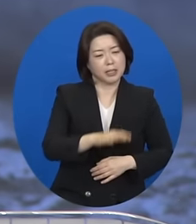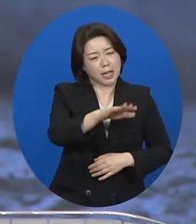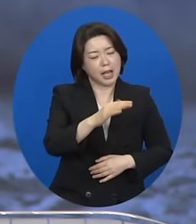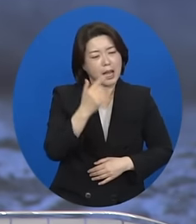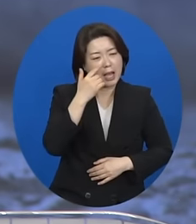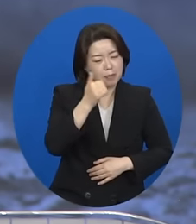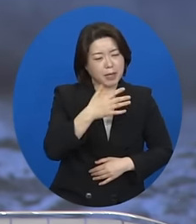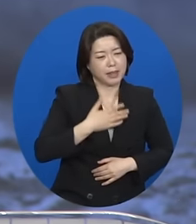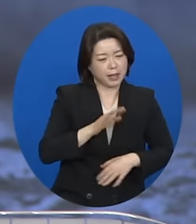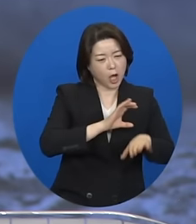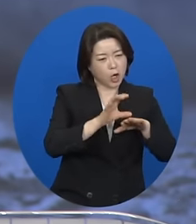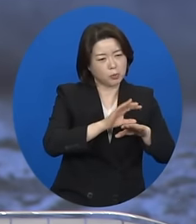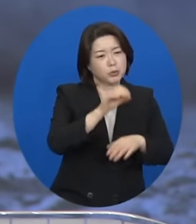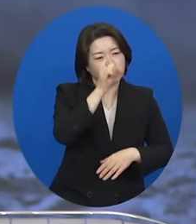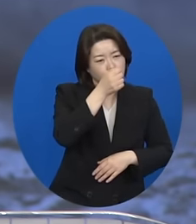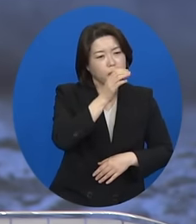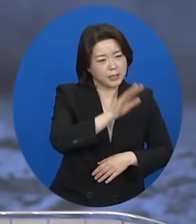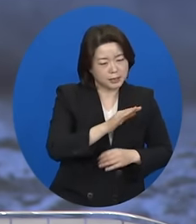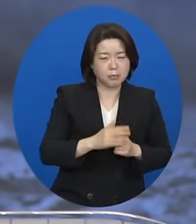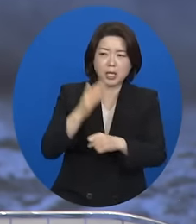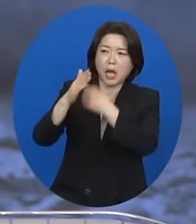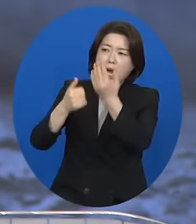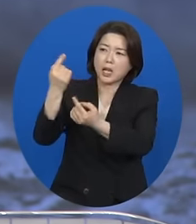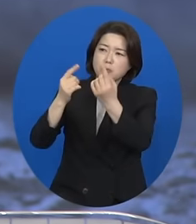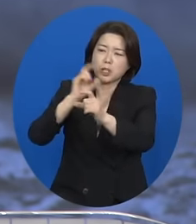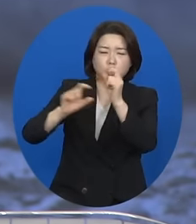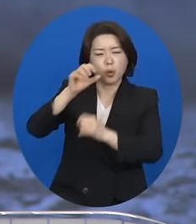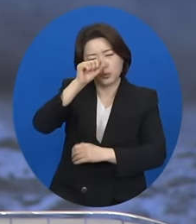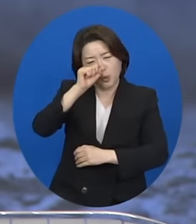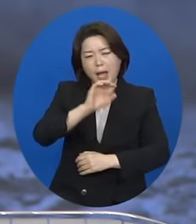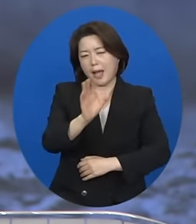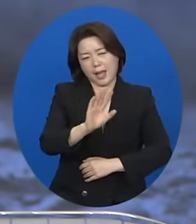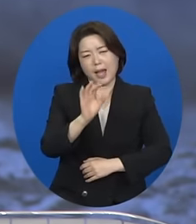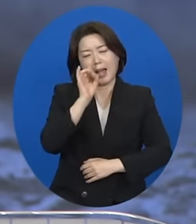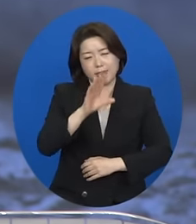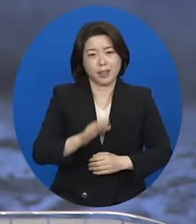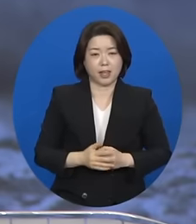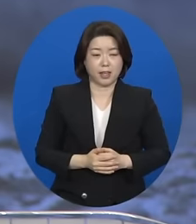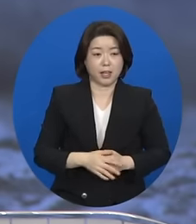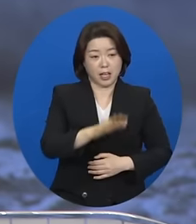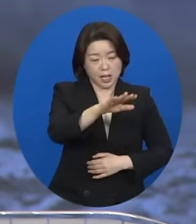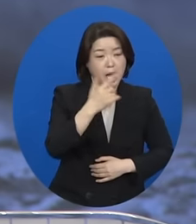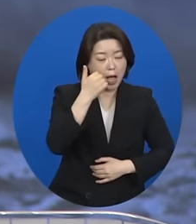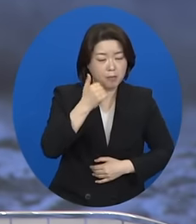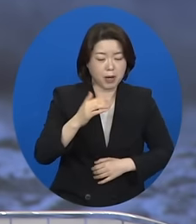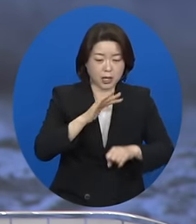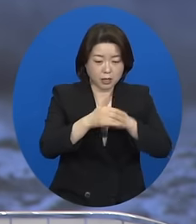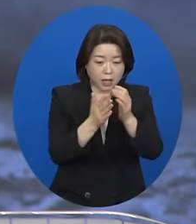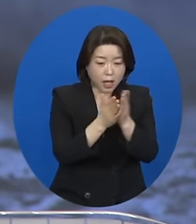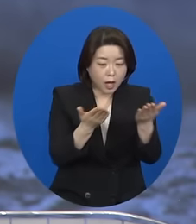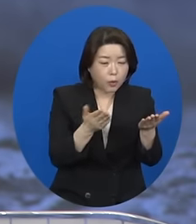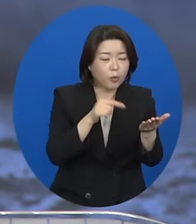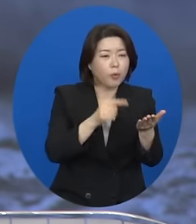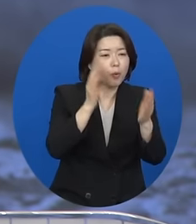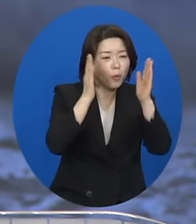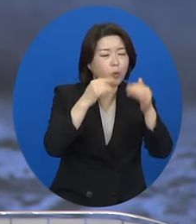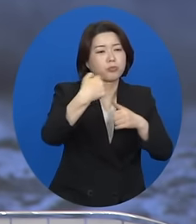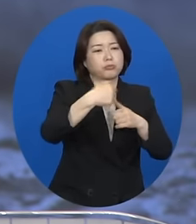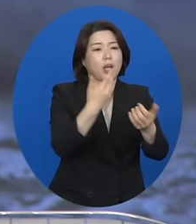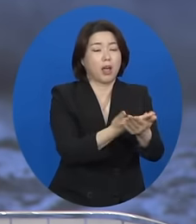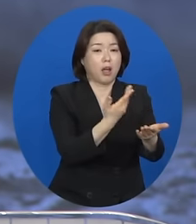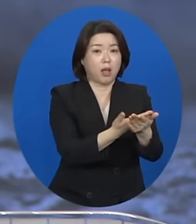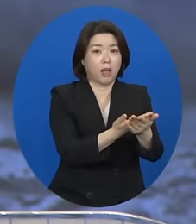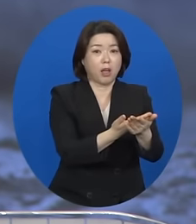하나님보다 컴퓨터를 더 사랑해서 안 되잖아요 그러니까 아빠 저한테 성경 공부시켜 주세요 언제요 고삼 들어갈 때이